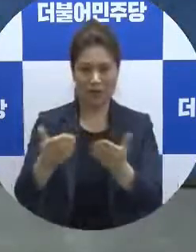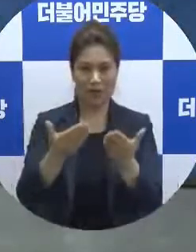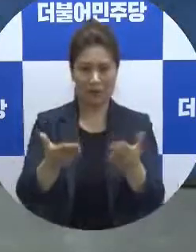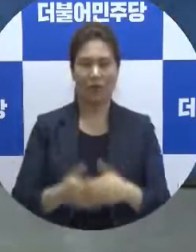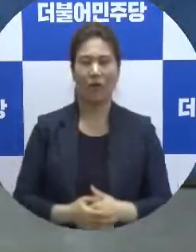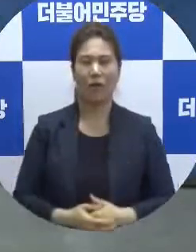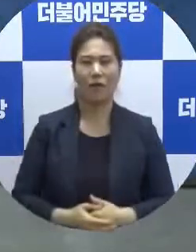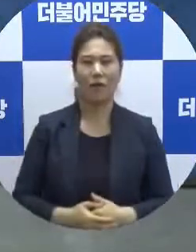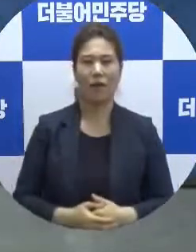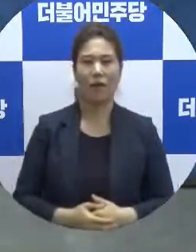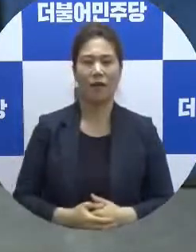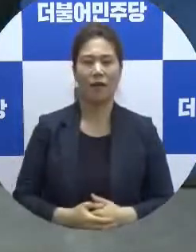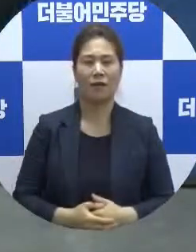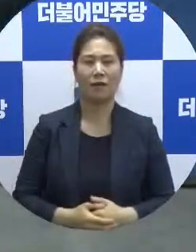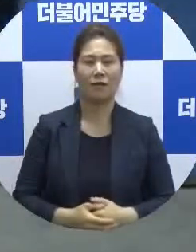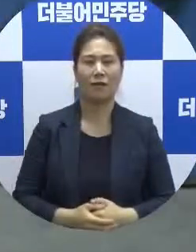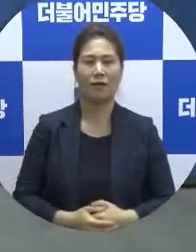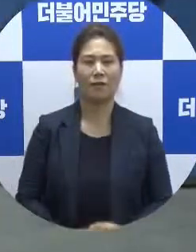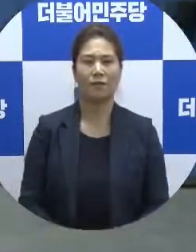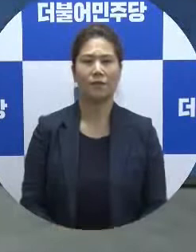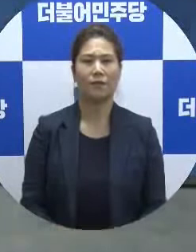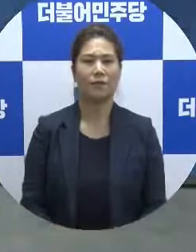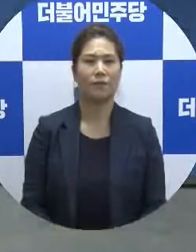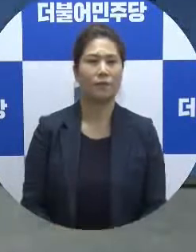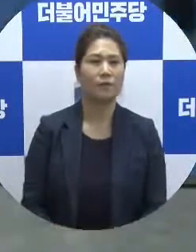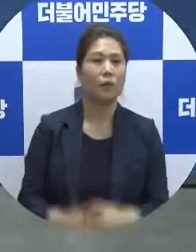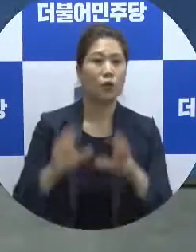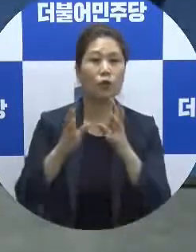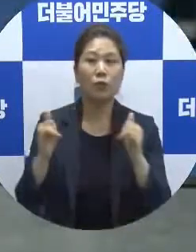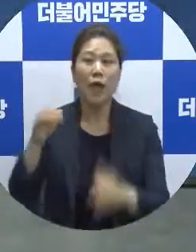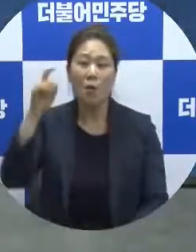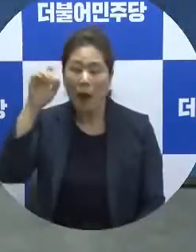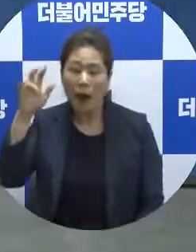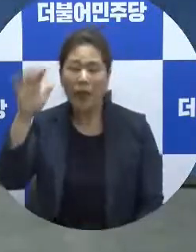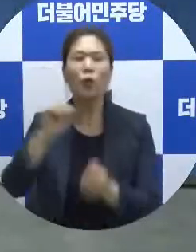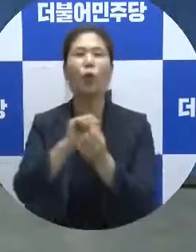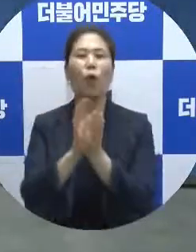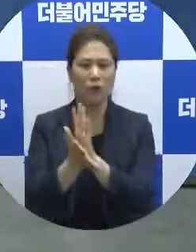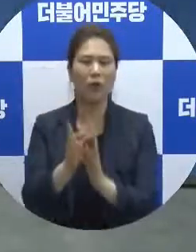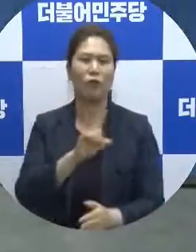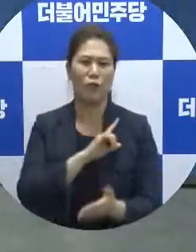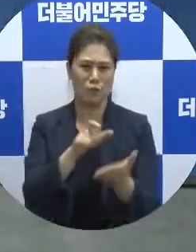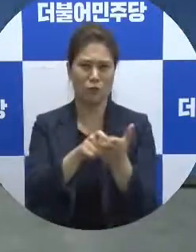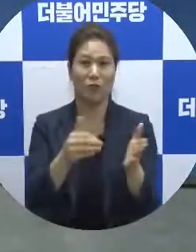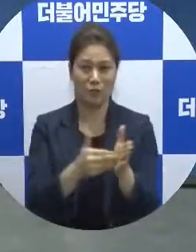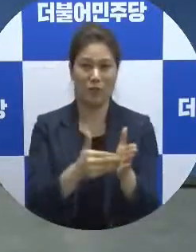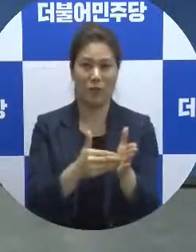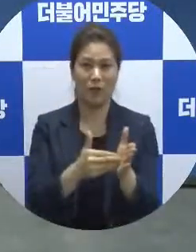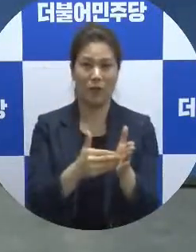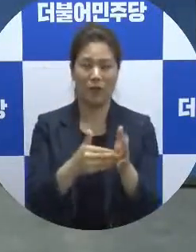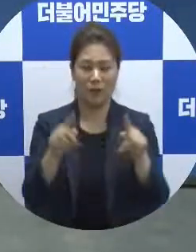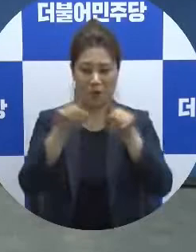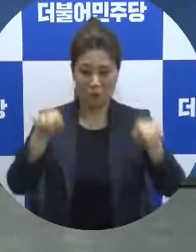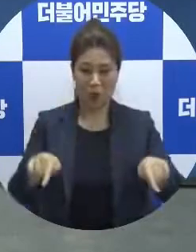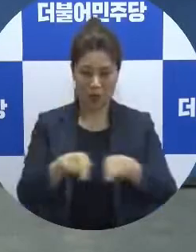자, 중간중간을 서주시고요. 네, 저희가 이걸 국민 바라기 꽃이라고 이름을 붙였습니다. 판넬을